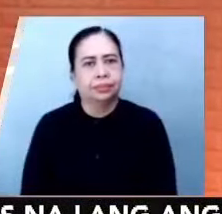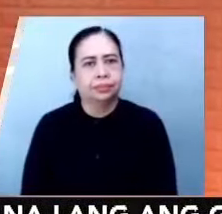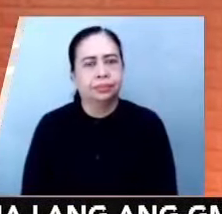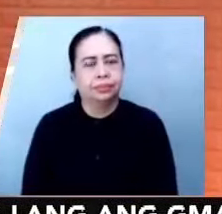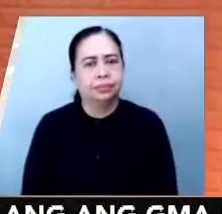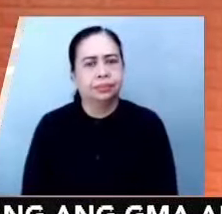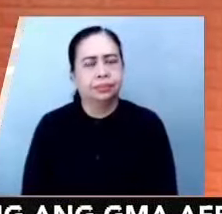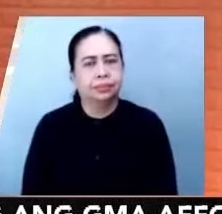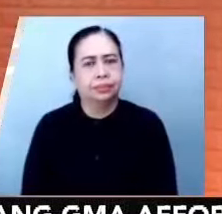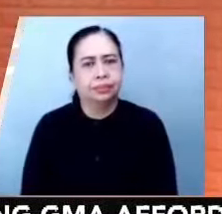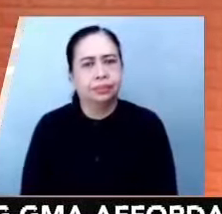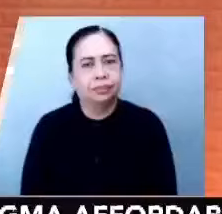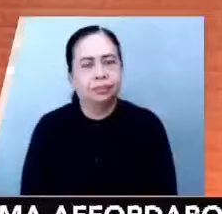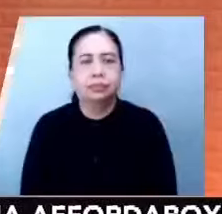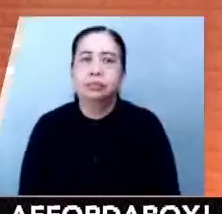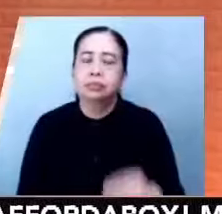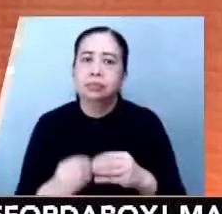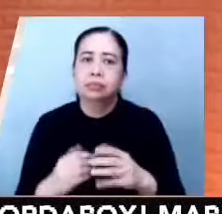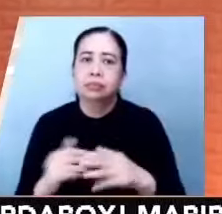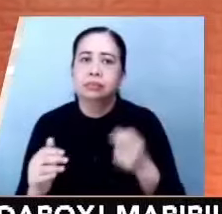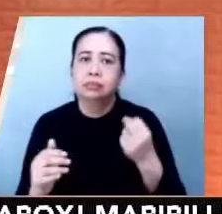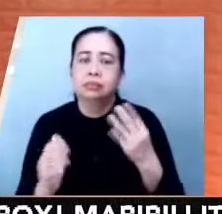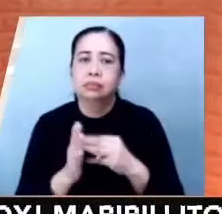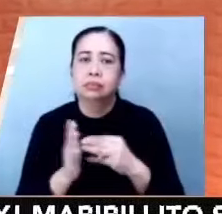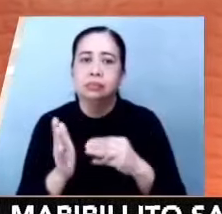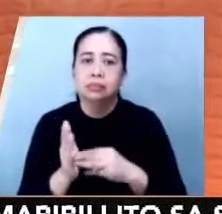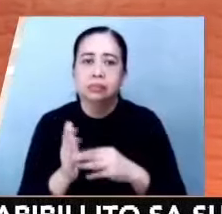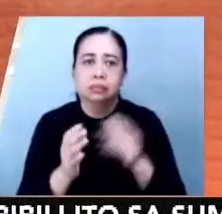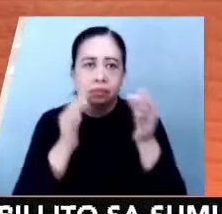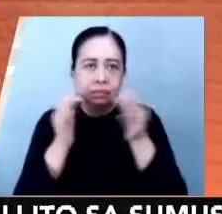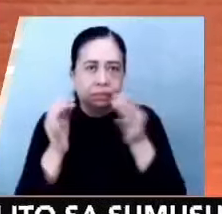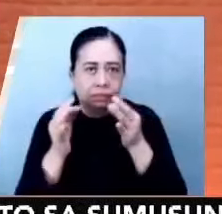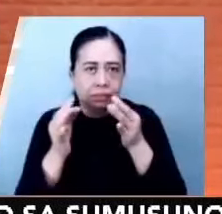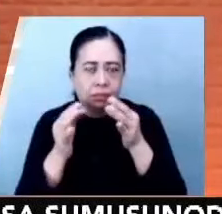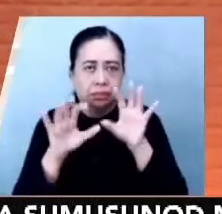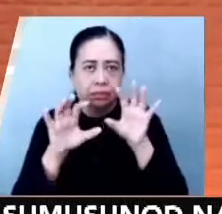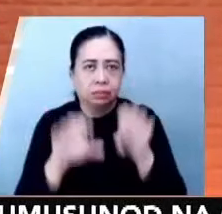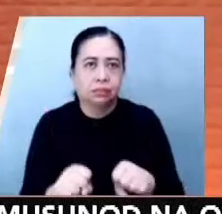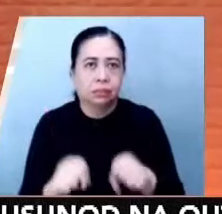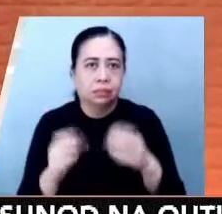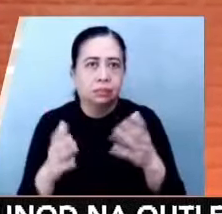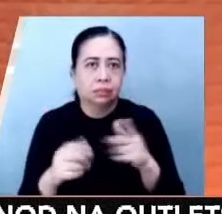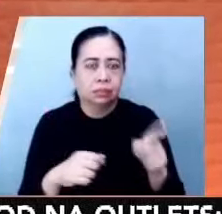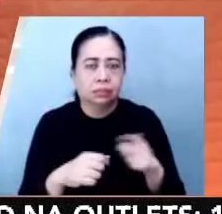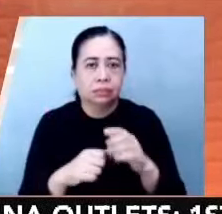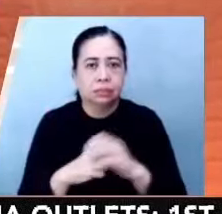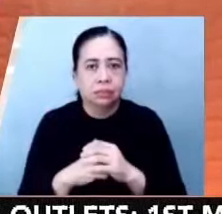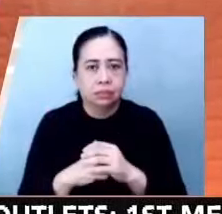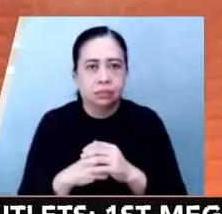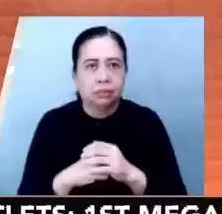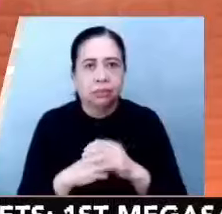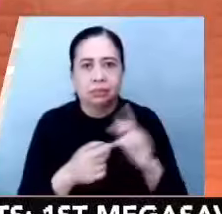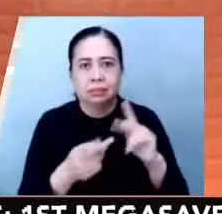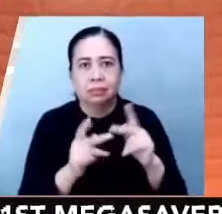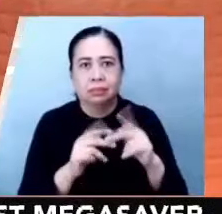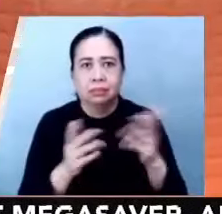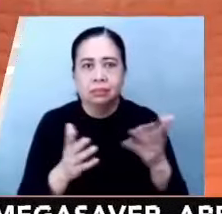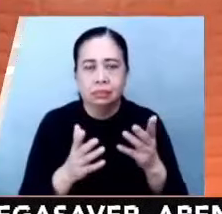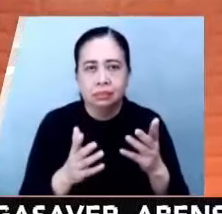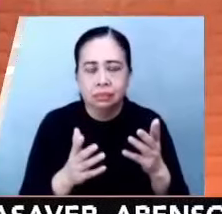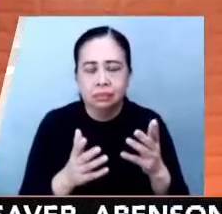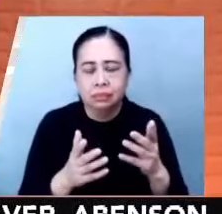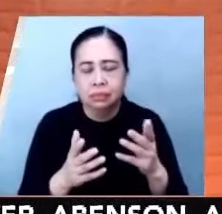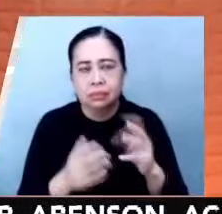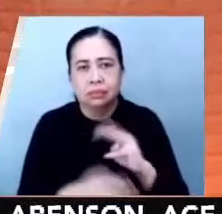mahigit 13 milyong pisong halaga ng droga ang nasabat sa isang mag-live-in partner sa Maynila. Itinanggi naman